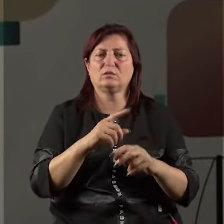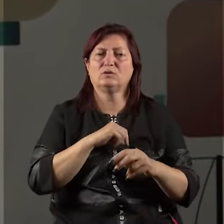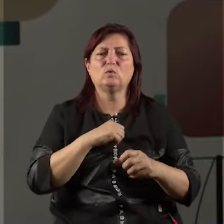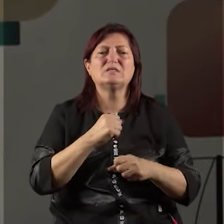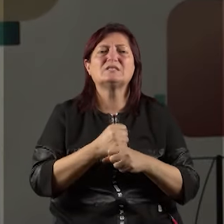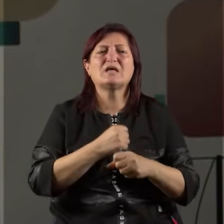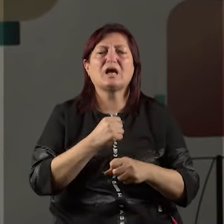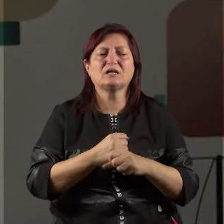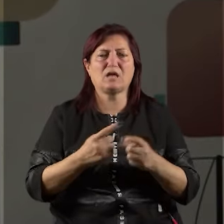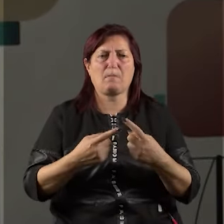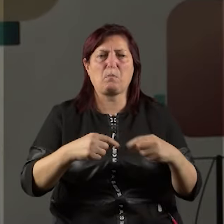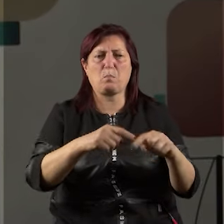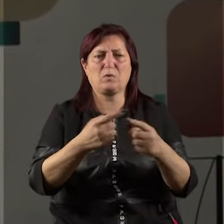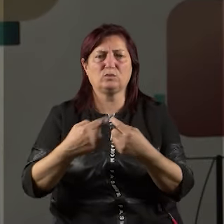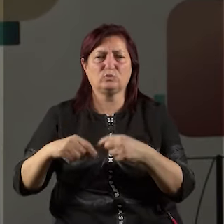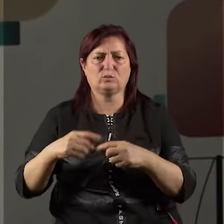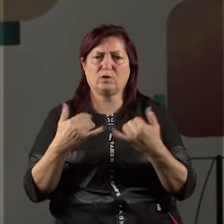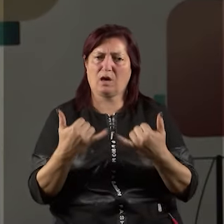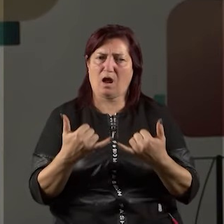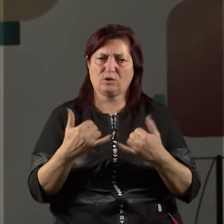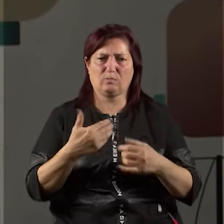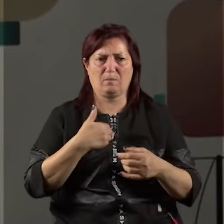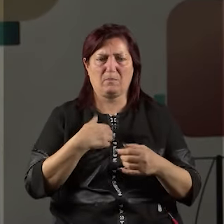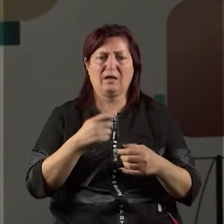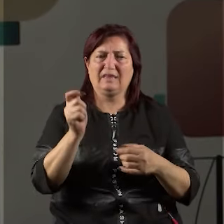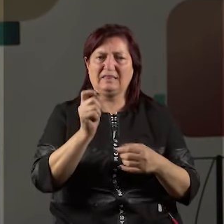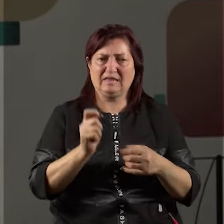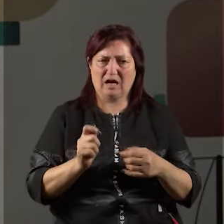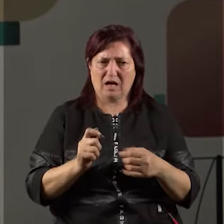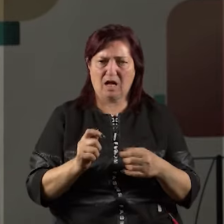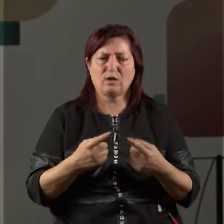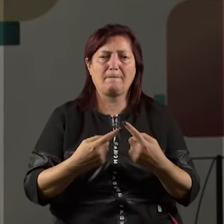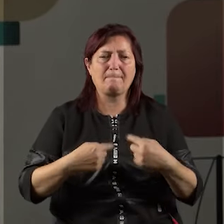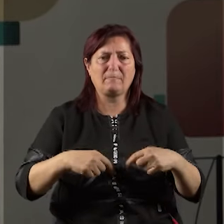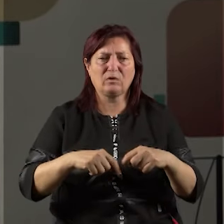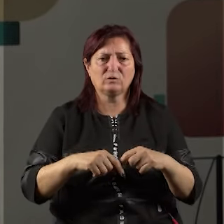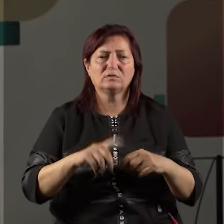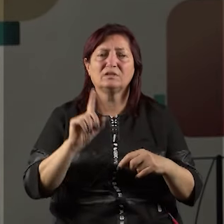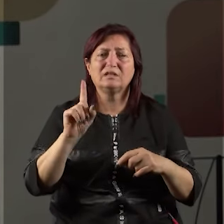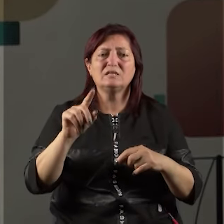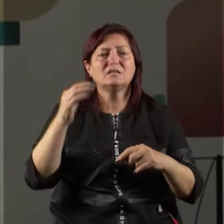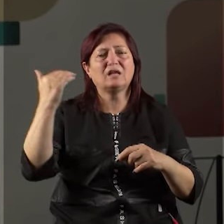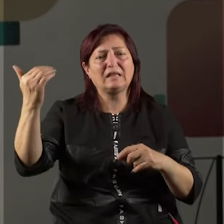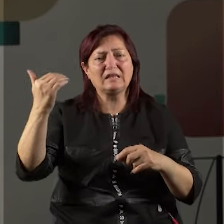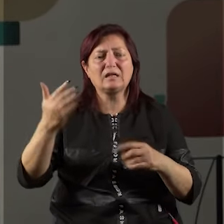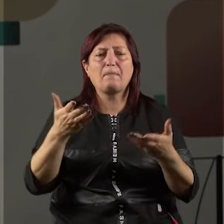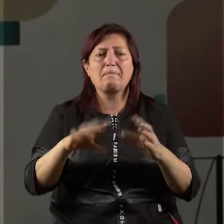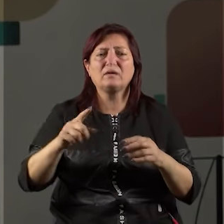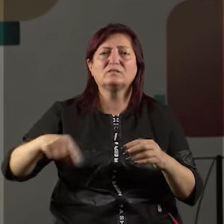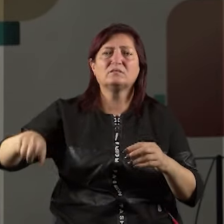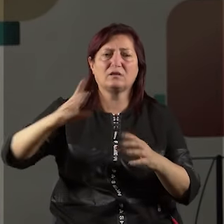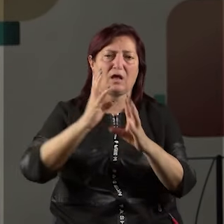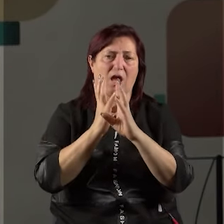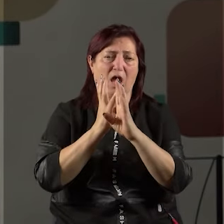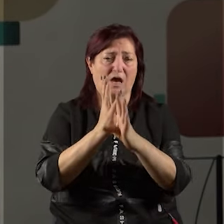ստեղծագործական միություններից առայժմ մենք ենք նկարիչների նաև միությունը, իսկ նրանք արդեն մյուսները հերթի մեջ են